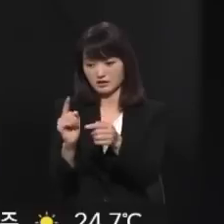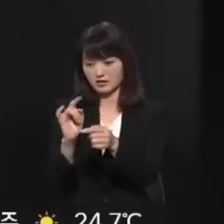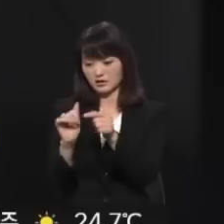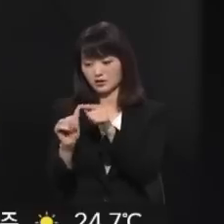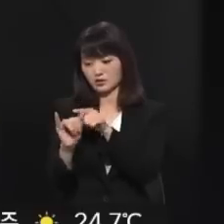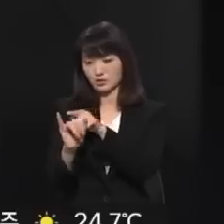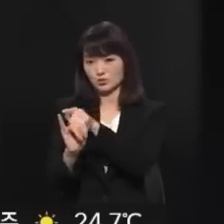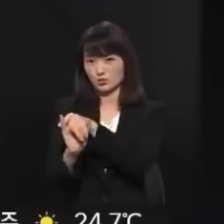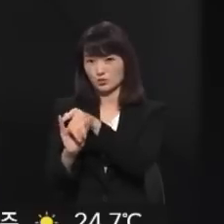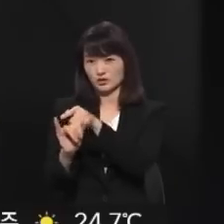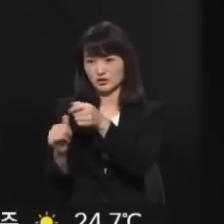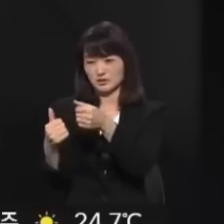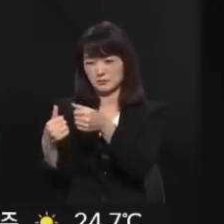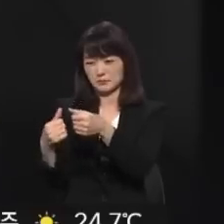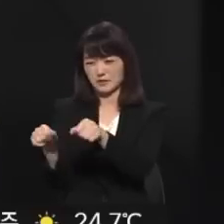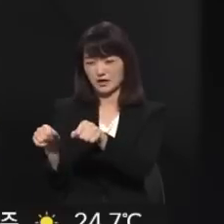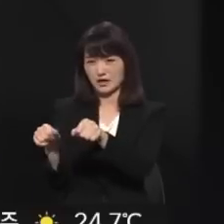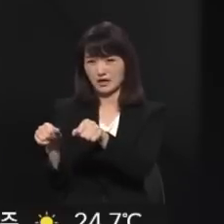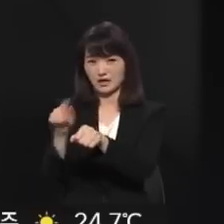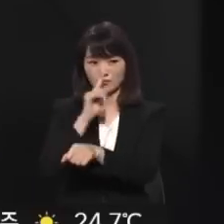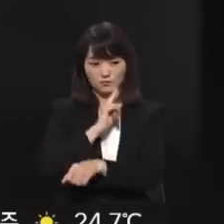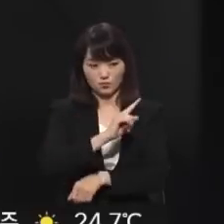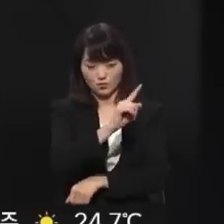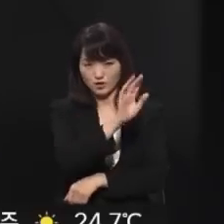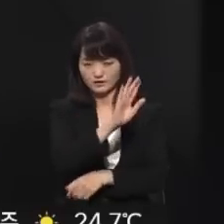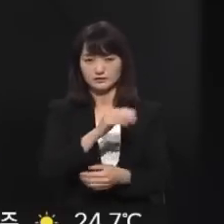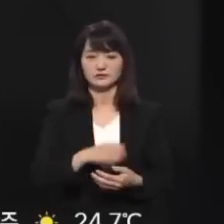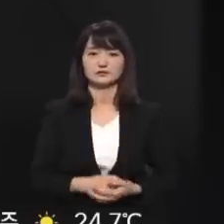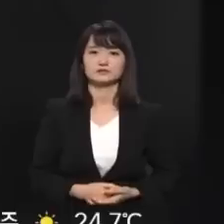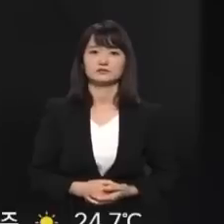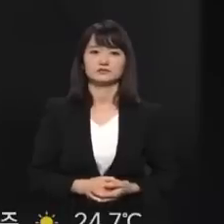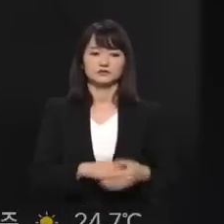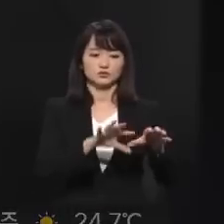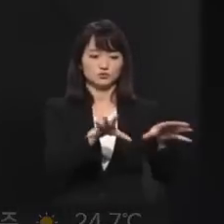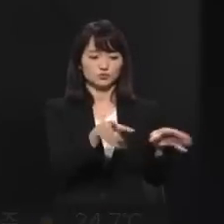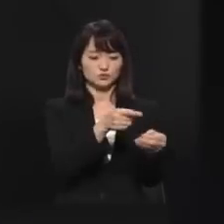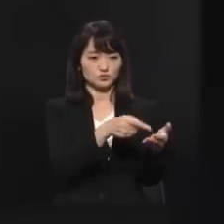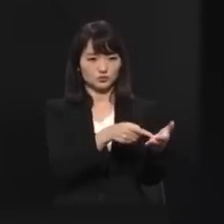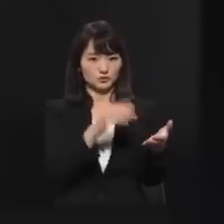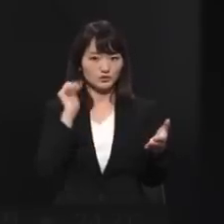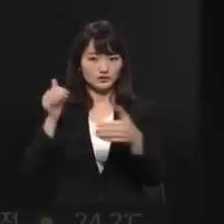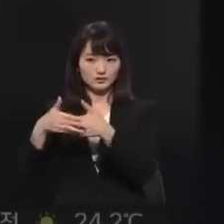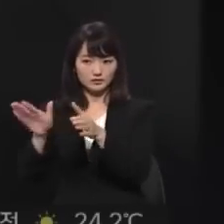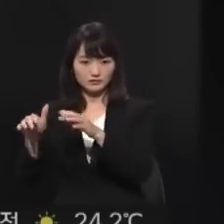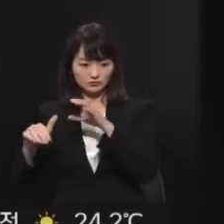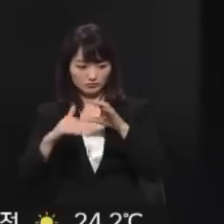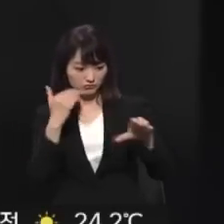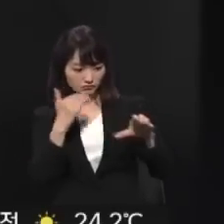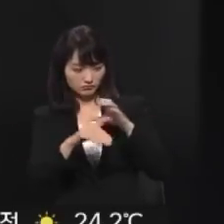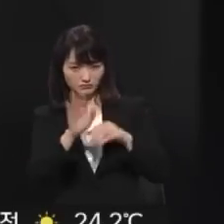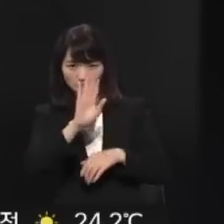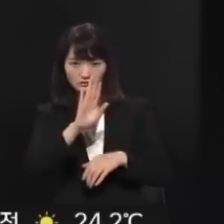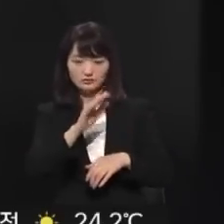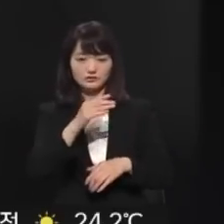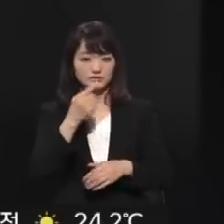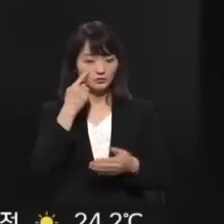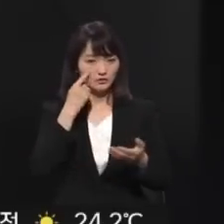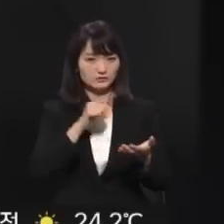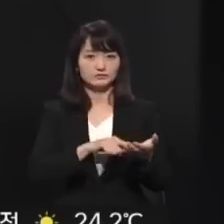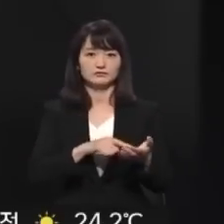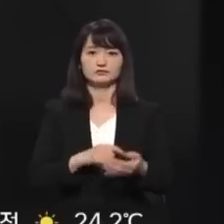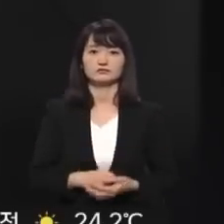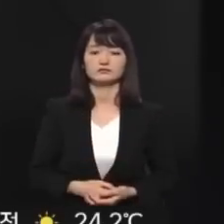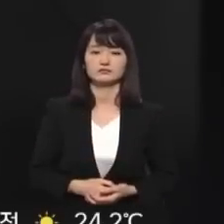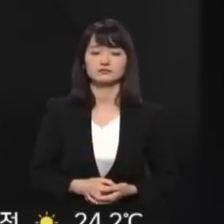대통령실과 내 가까이 소통이 이루어지지 않고 있다는 걸 지금 보여주는 단편적인 사례들이 나오고 있는 거예요 근데 제가 예전에도 이 자리에서